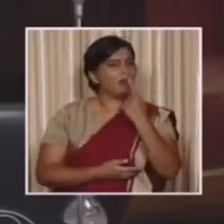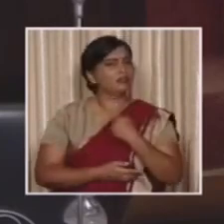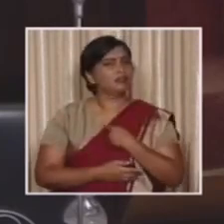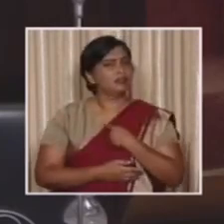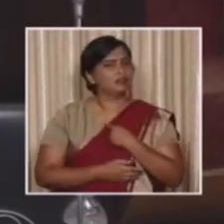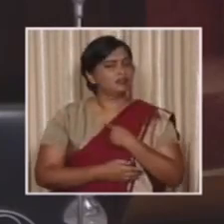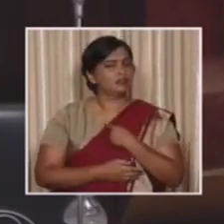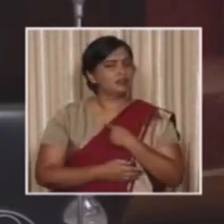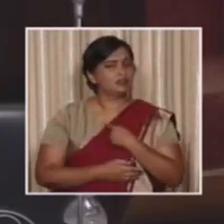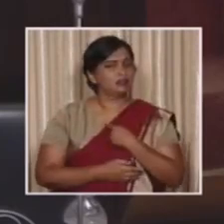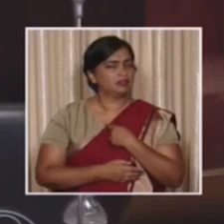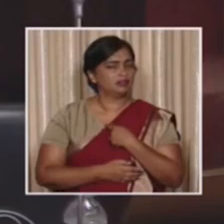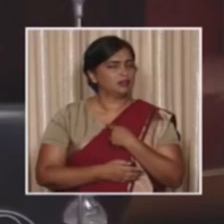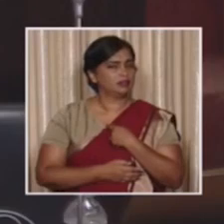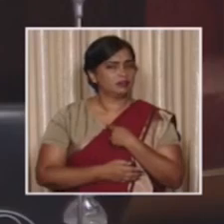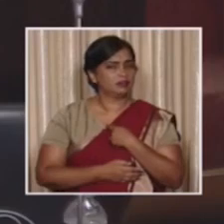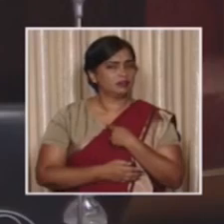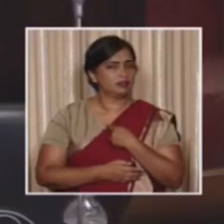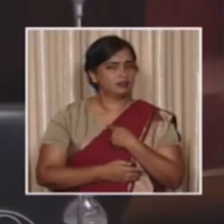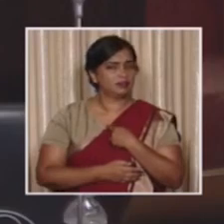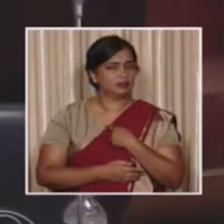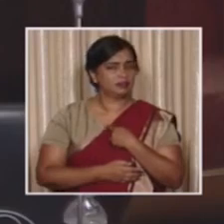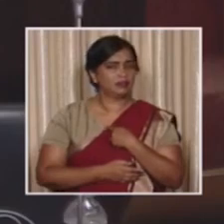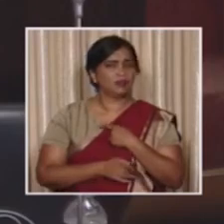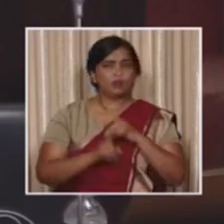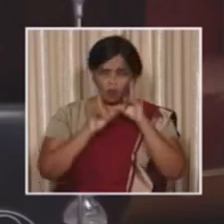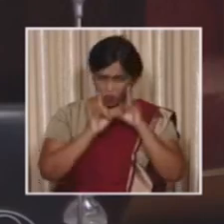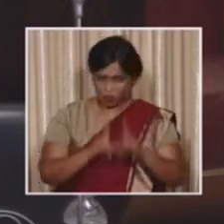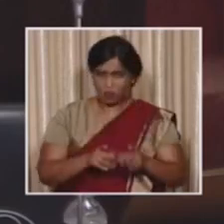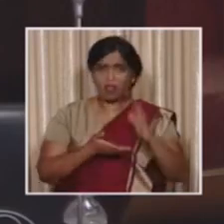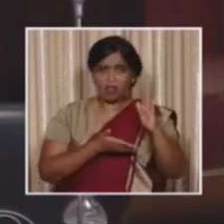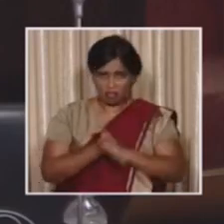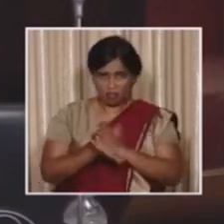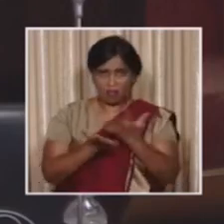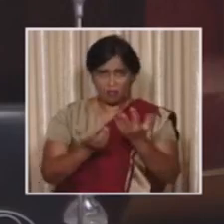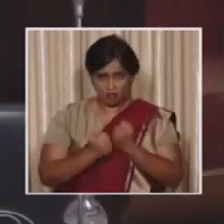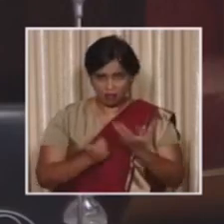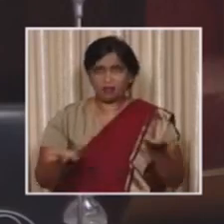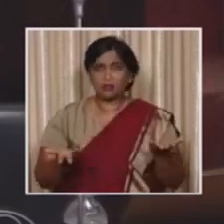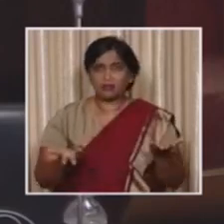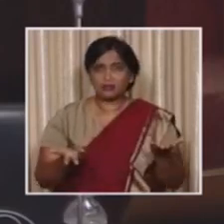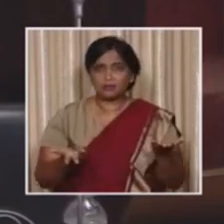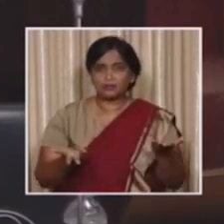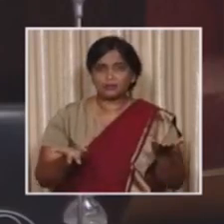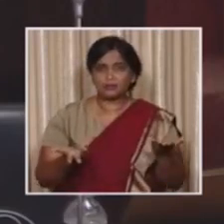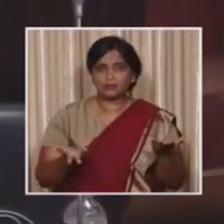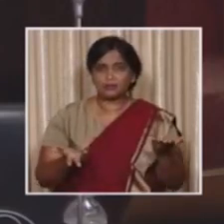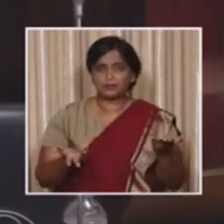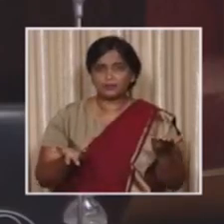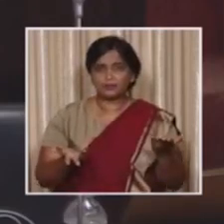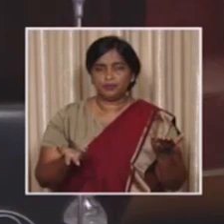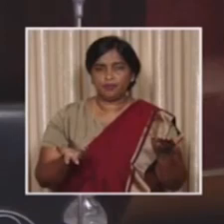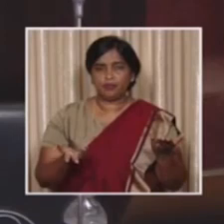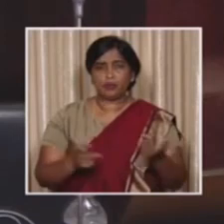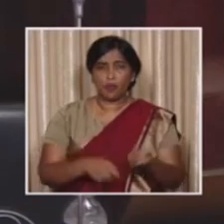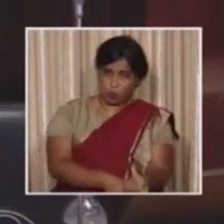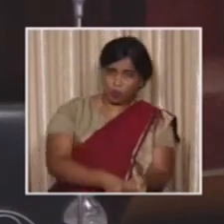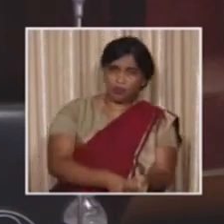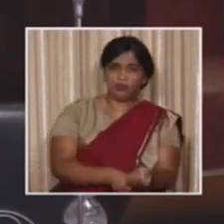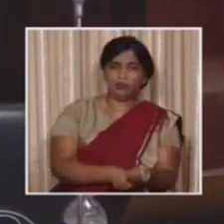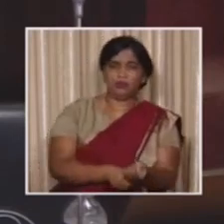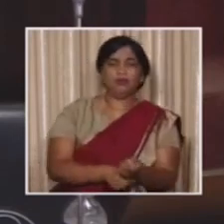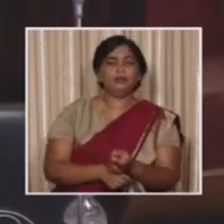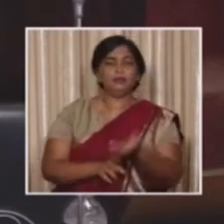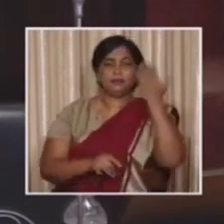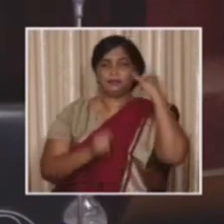அதேபோன்று நாம் அமைதியான முறையில் எதிர்ப்பு நடவடிக்கையை மேற்கொண்டிருந்தோம். ஆனால் எம்முடைய எதிர்ப்பு நடவடிக்கையின் போது தாக்குதல் நடத்தப்பட்டது. அனைத்து சந்தர்ப்பத்திலும்